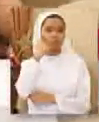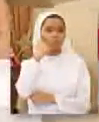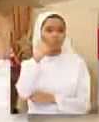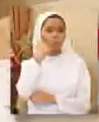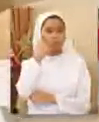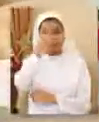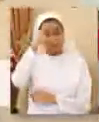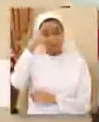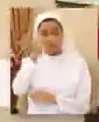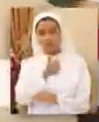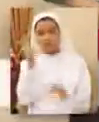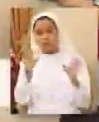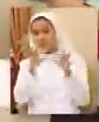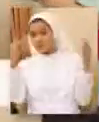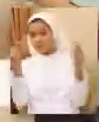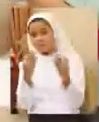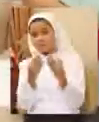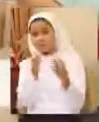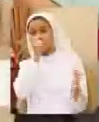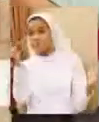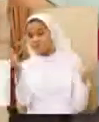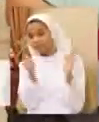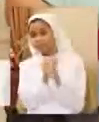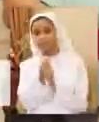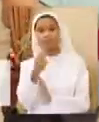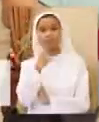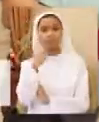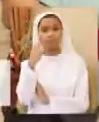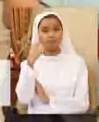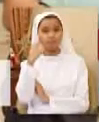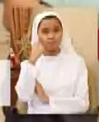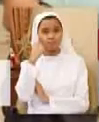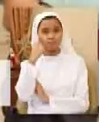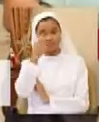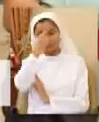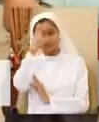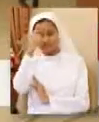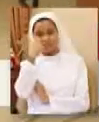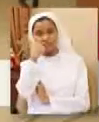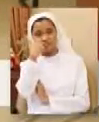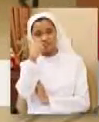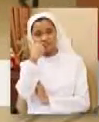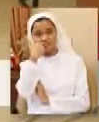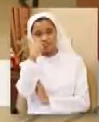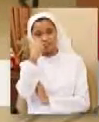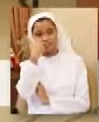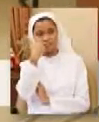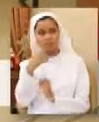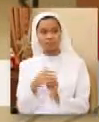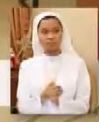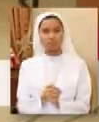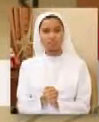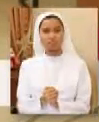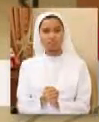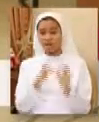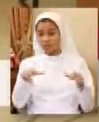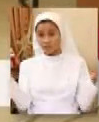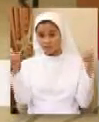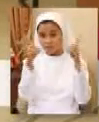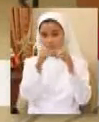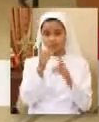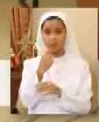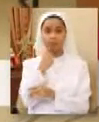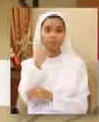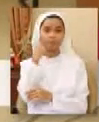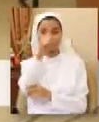sa lugarong oh that taw no yes dahil ninda pig pigluluwas sa publiko paano po nindo na na encounter mga araw